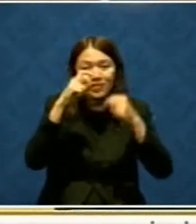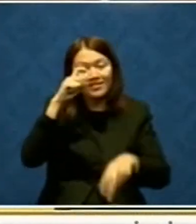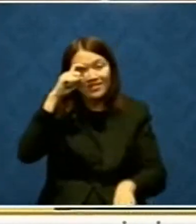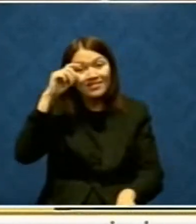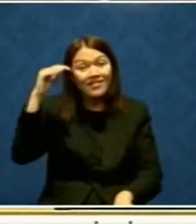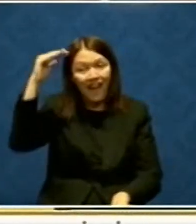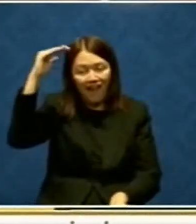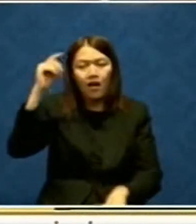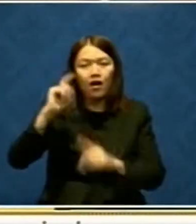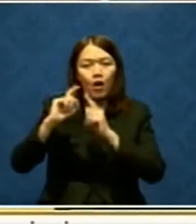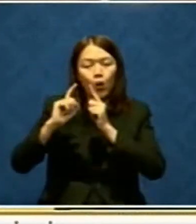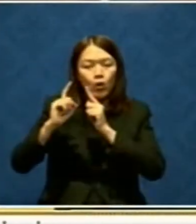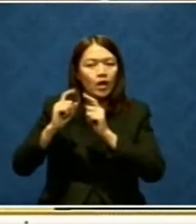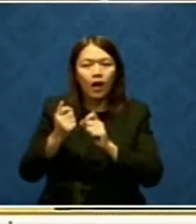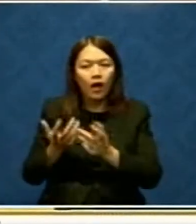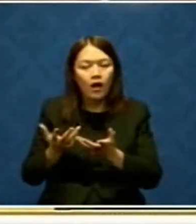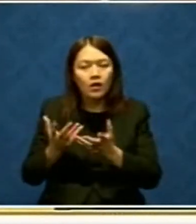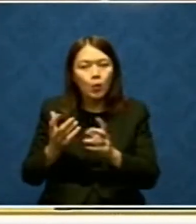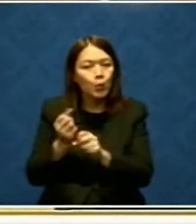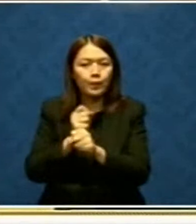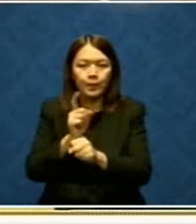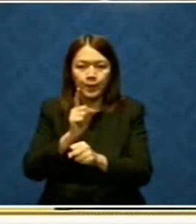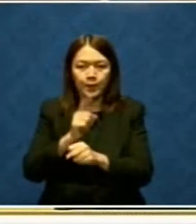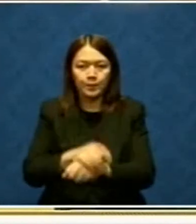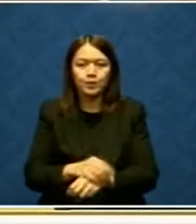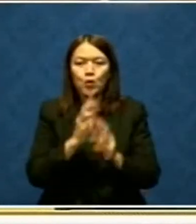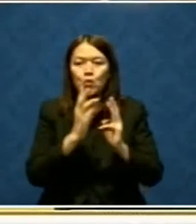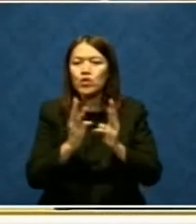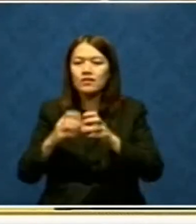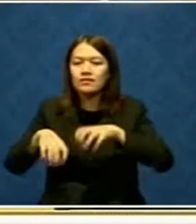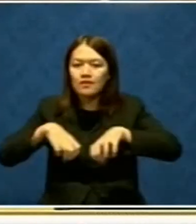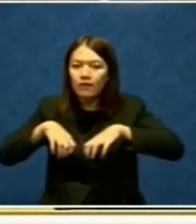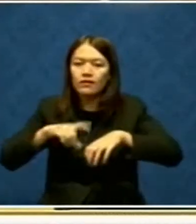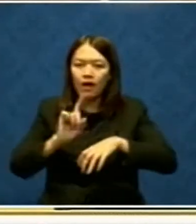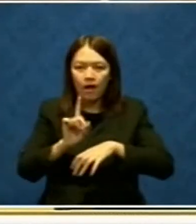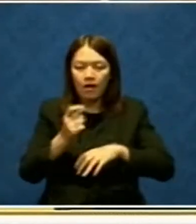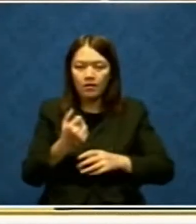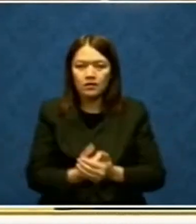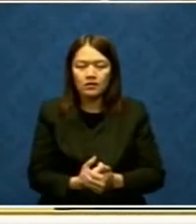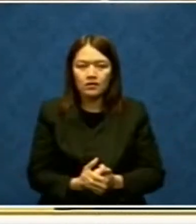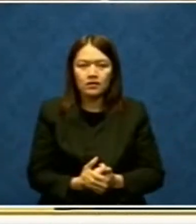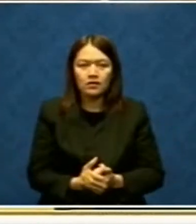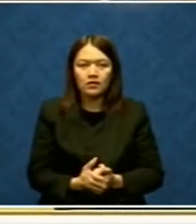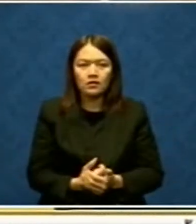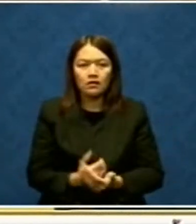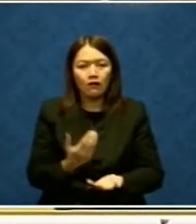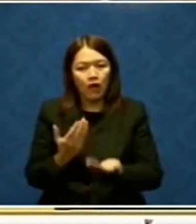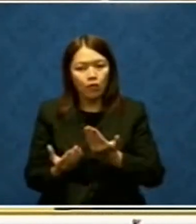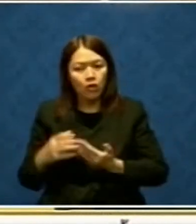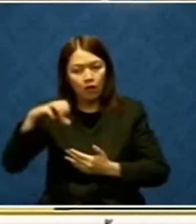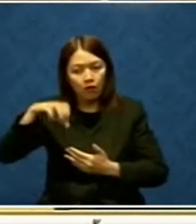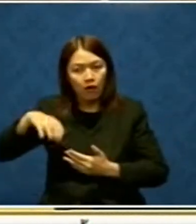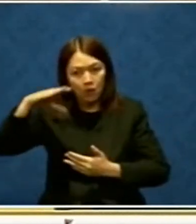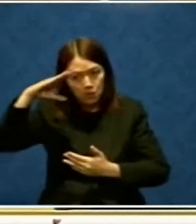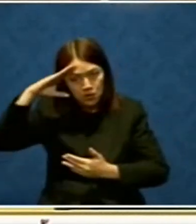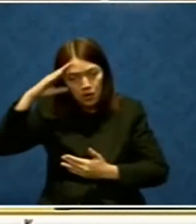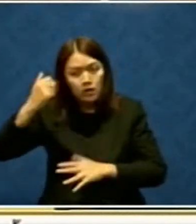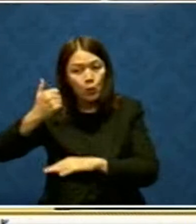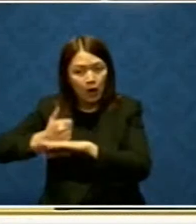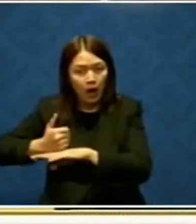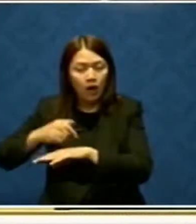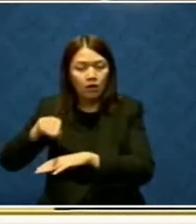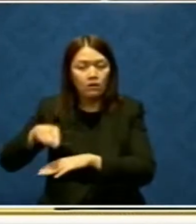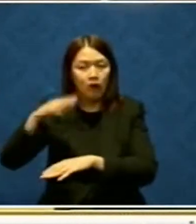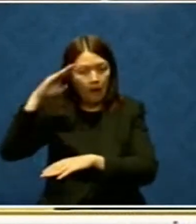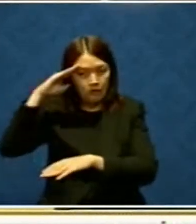ไปเนี่ยมันเป็นยังไงและสรุปแล้วแนวทางของท่านคือยังไงกันแน่จะต้องแล้วแต่กองทัพเรือแล้วแต่ผบ.ทร.หรือเปล่าท่านมี